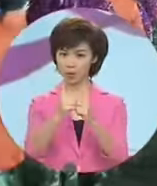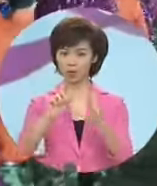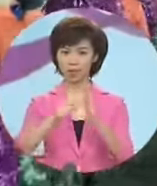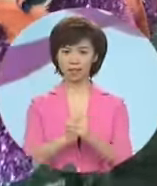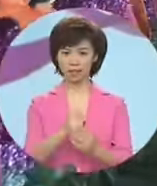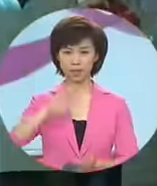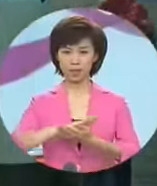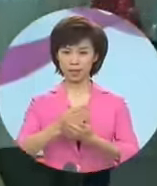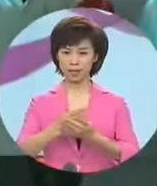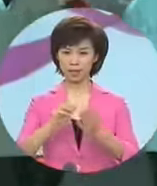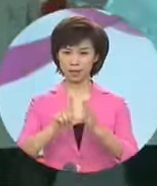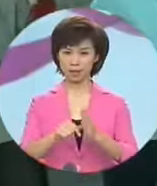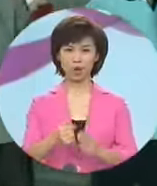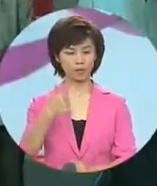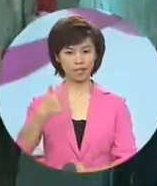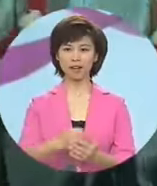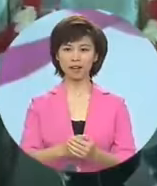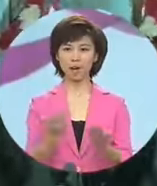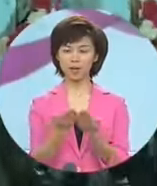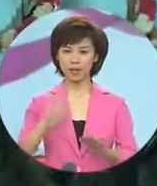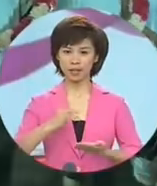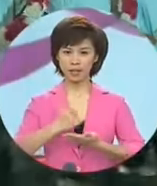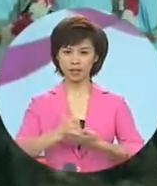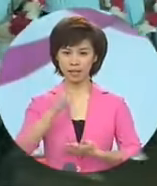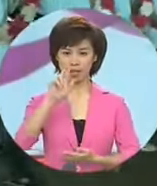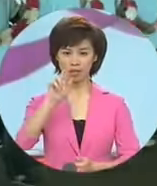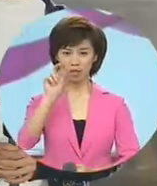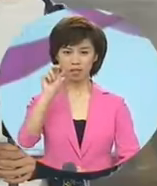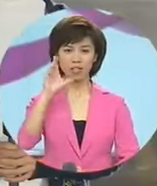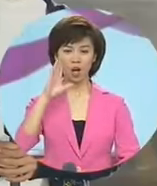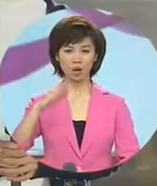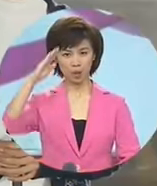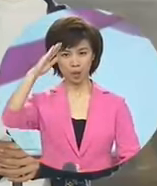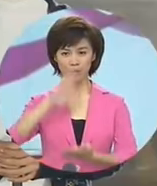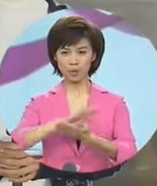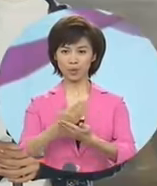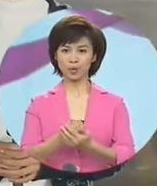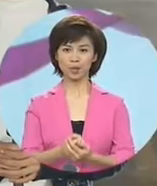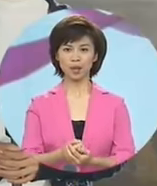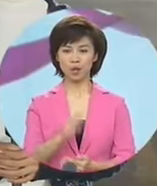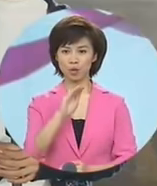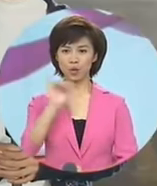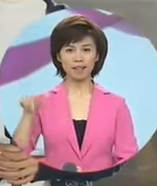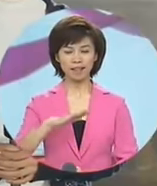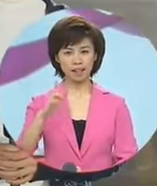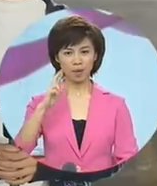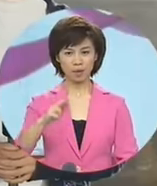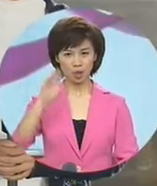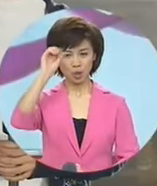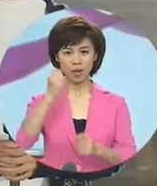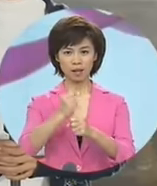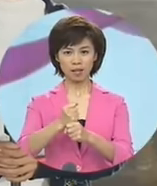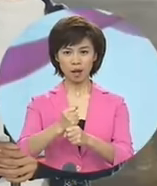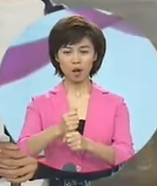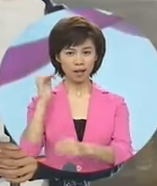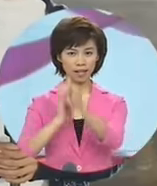的一个星期，而学生们呢是在17号刚刚结束了严格的军训，所以我们有理由相信他们将会创造出一个历